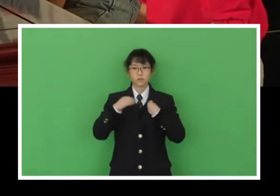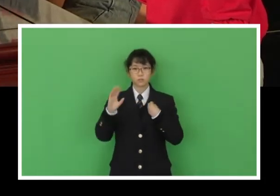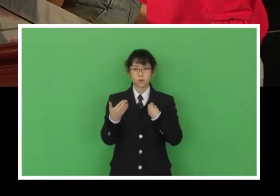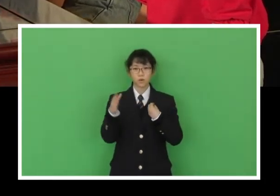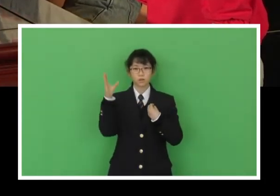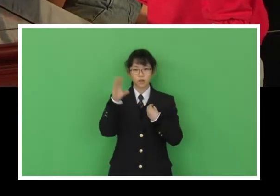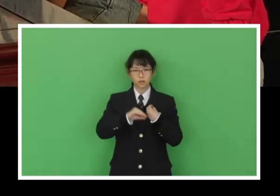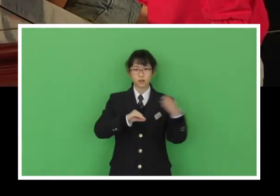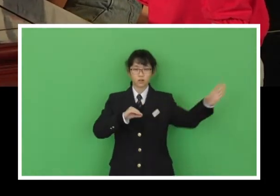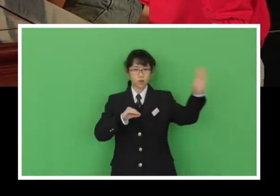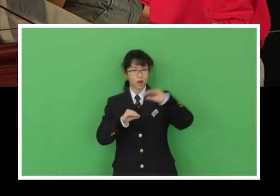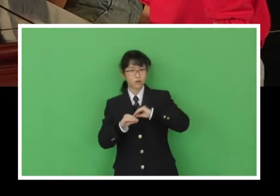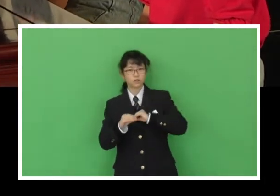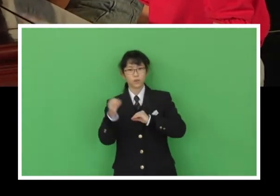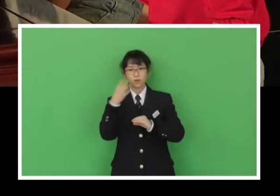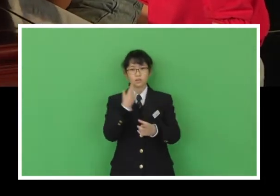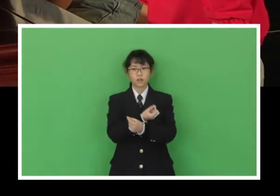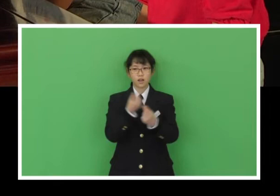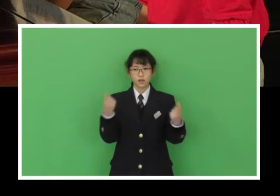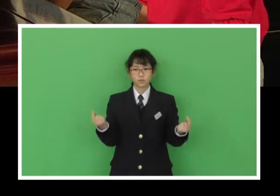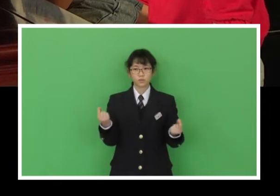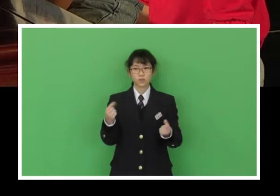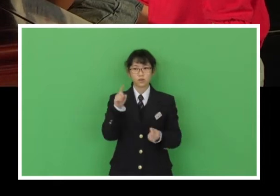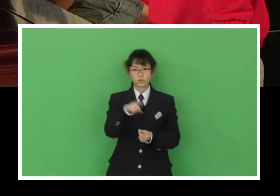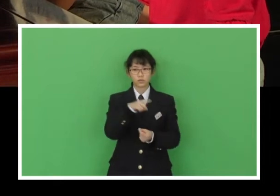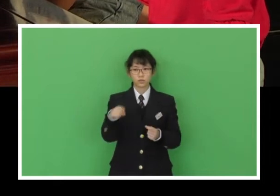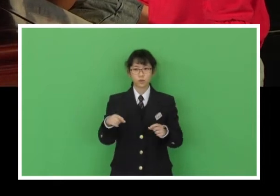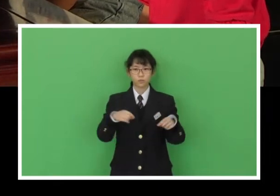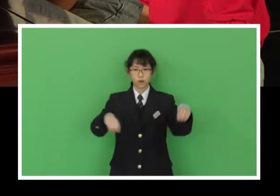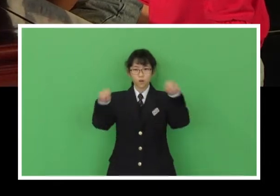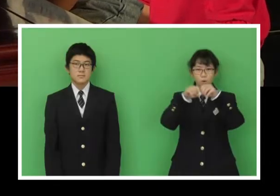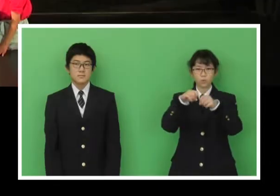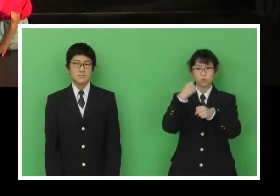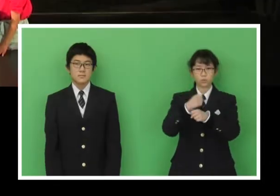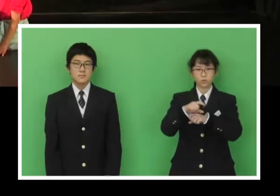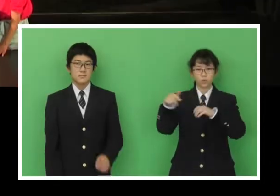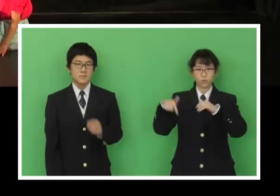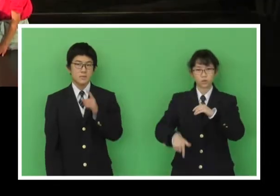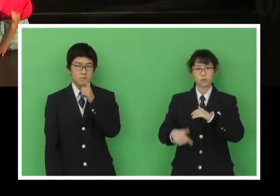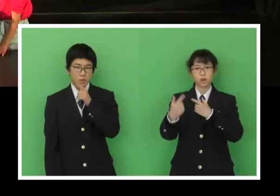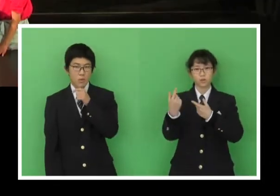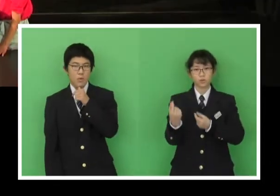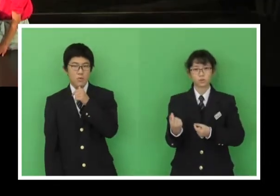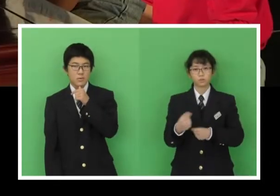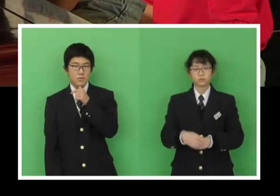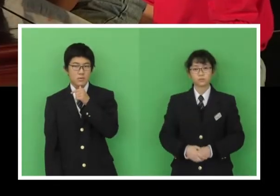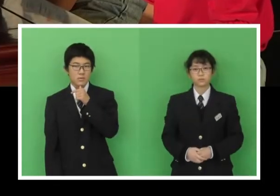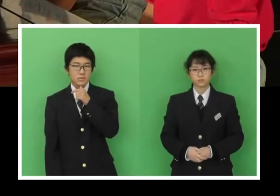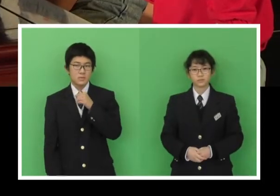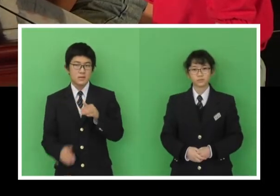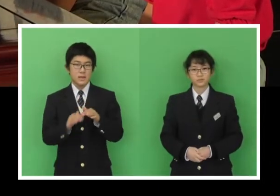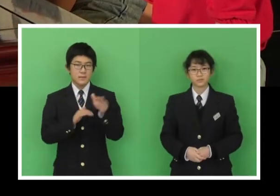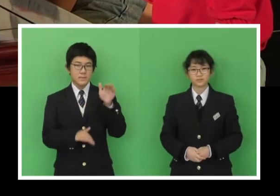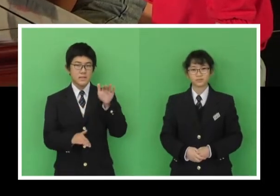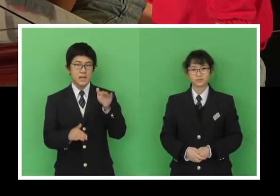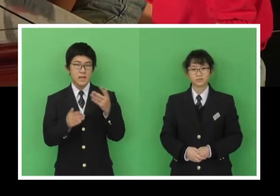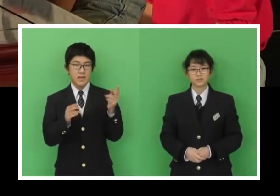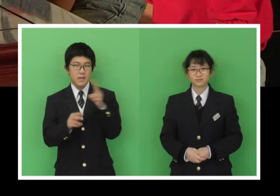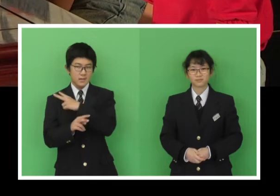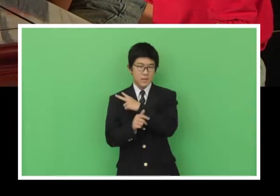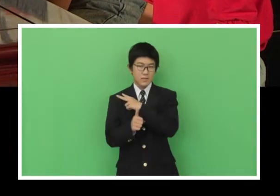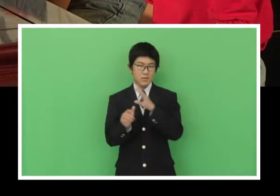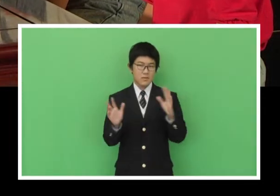いまお帰りって言い合える人の輪を作ろうっていうプロジェクトなんよ。 そうか、差別と